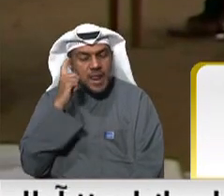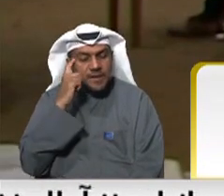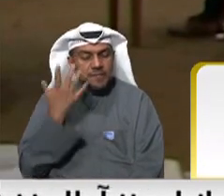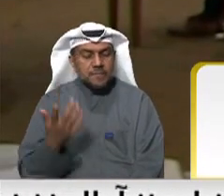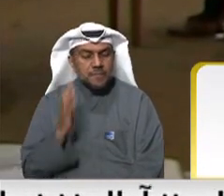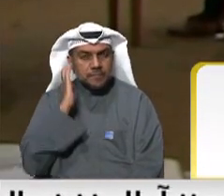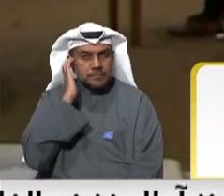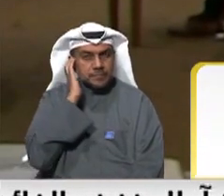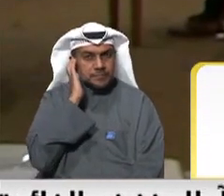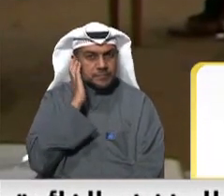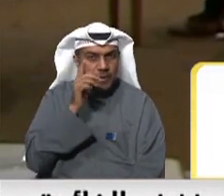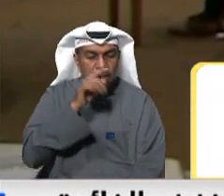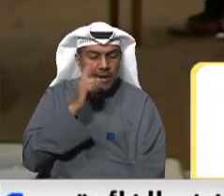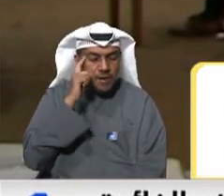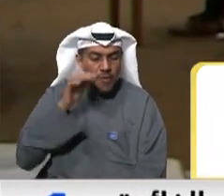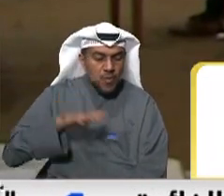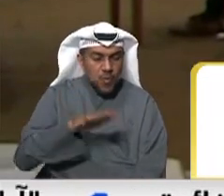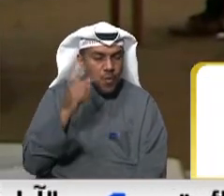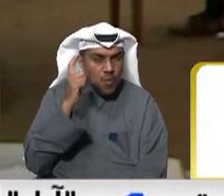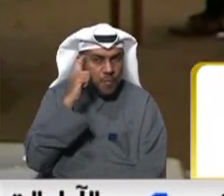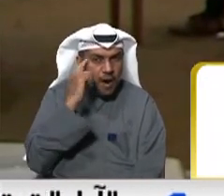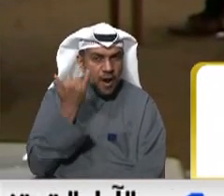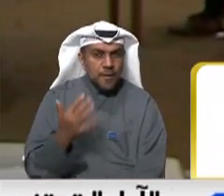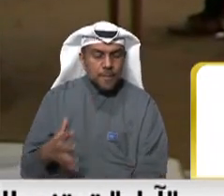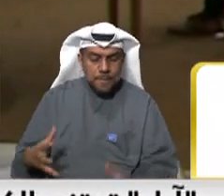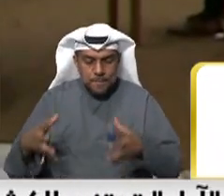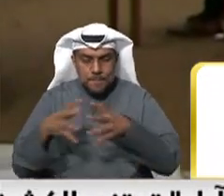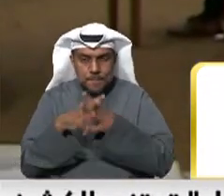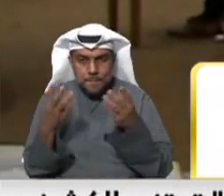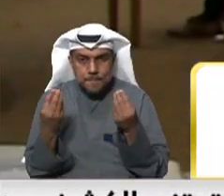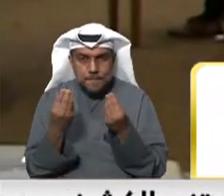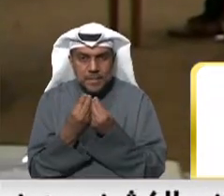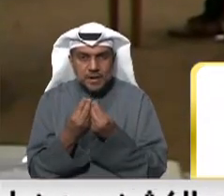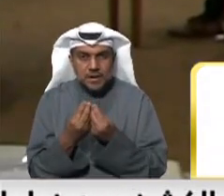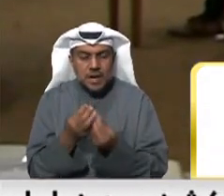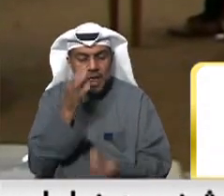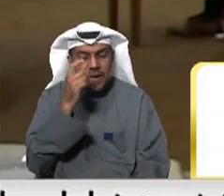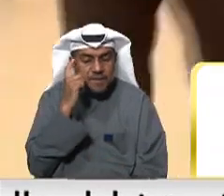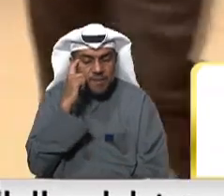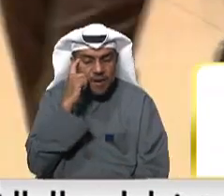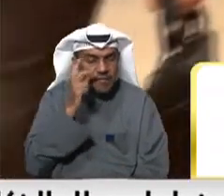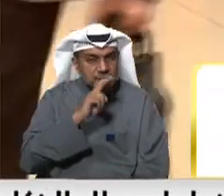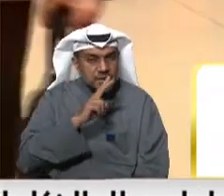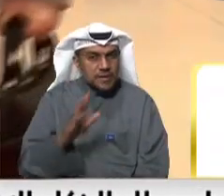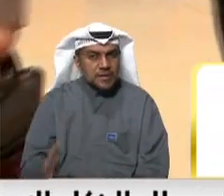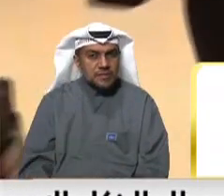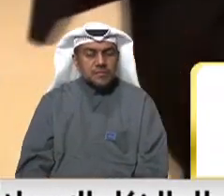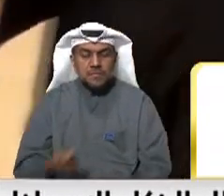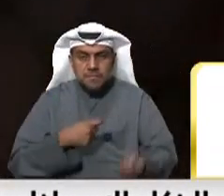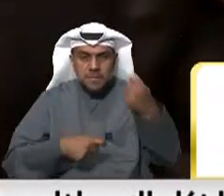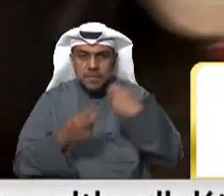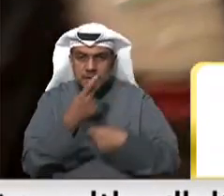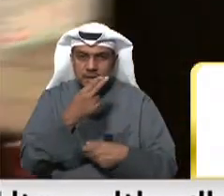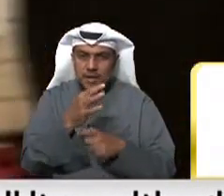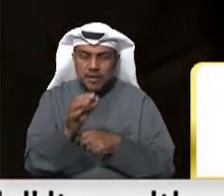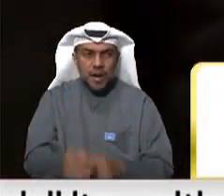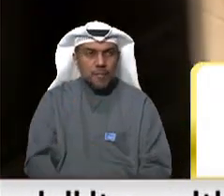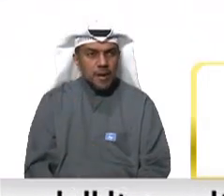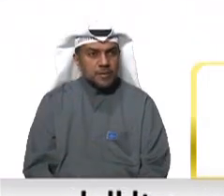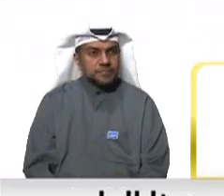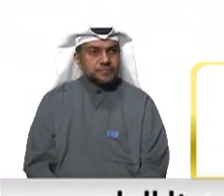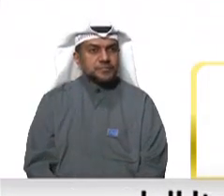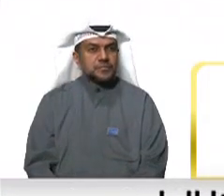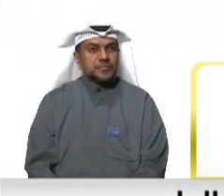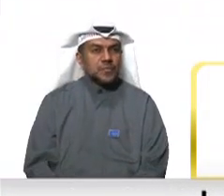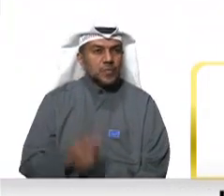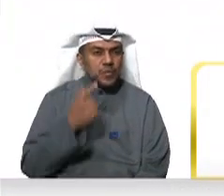في لم أقول لك لم الشمل على الأقل من الناحية الاقتصادية. شهد اليوم